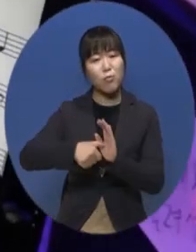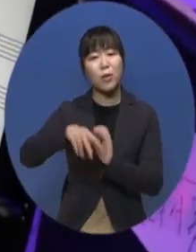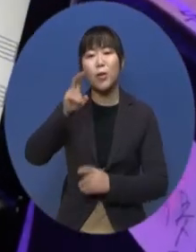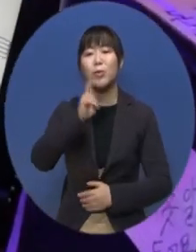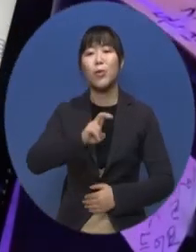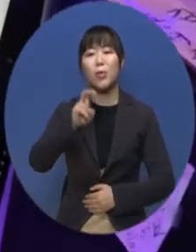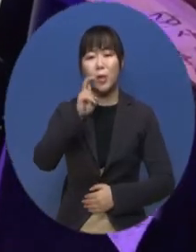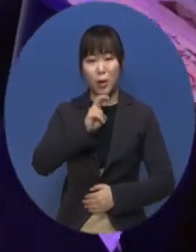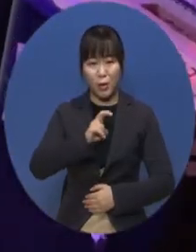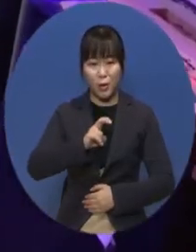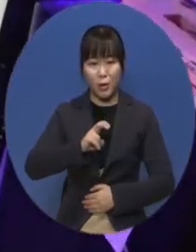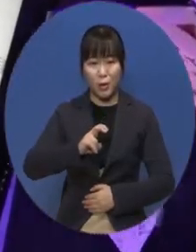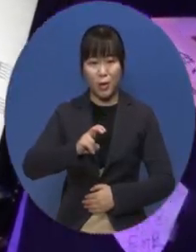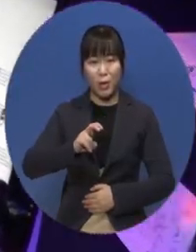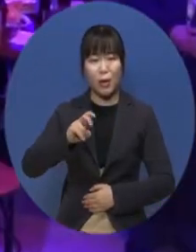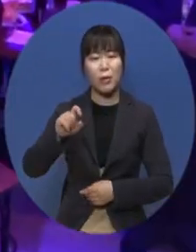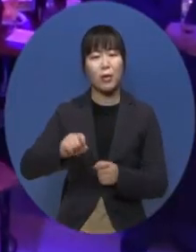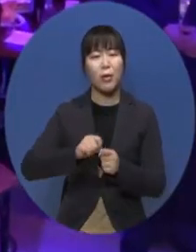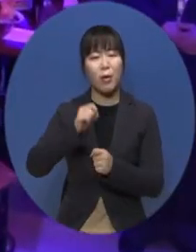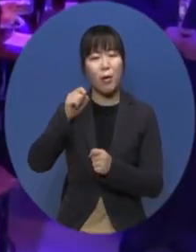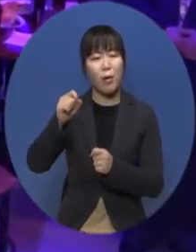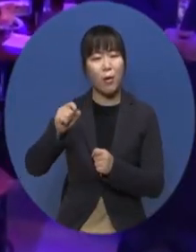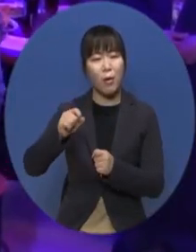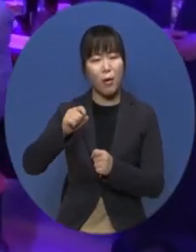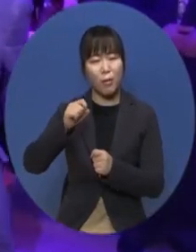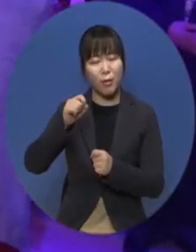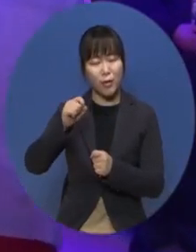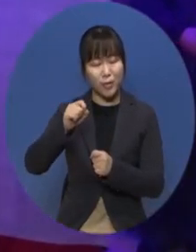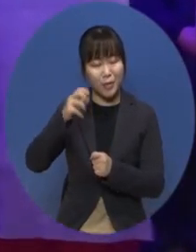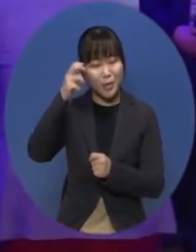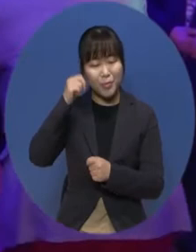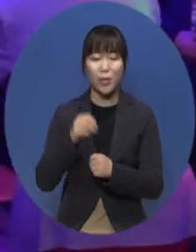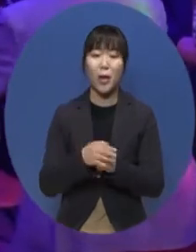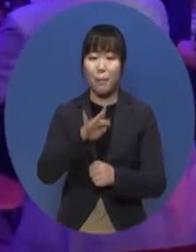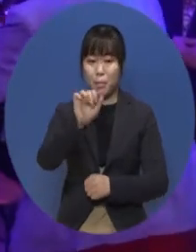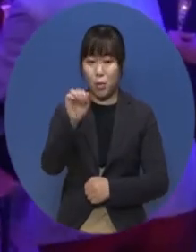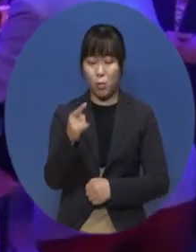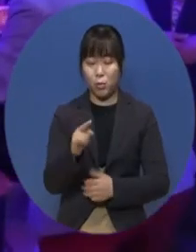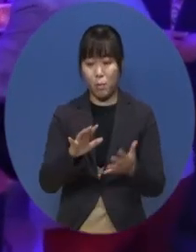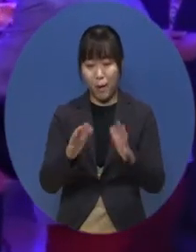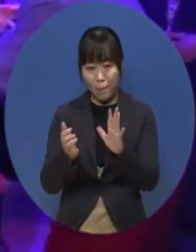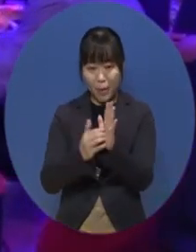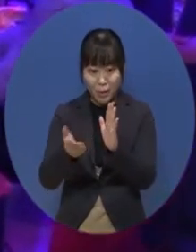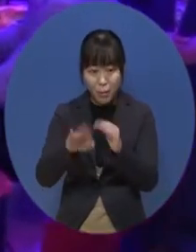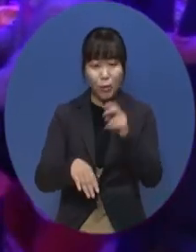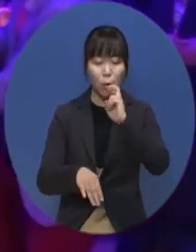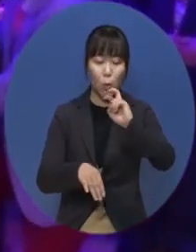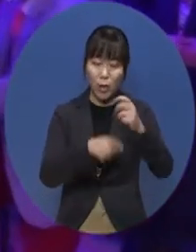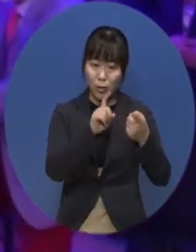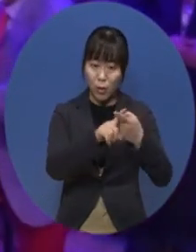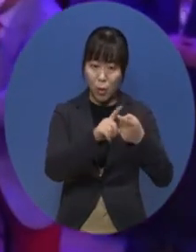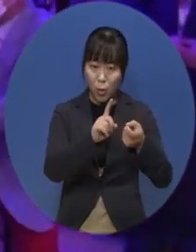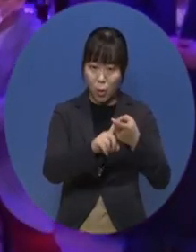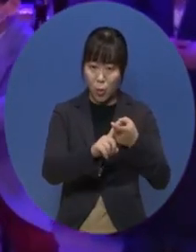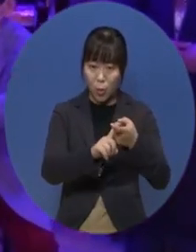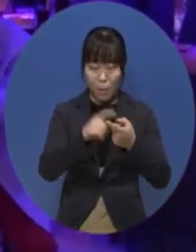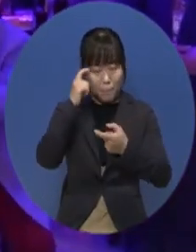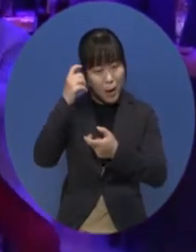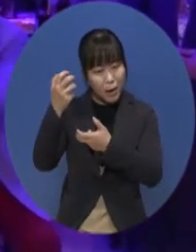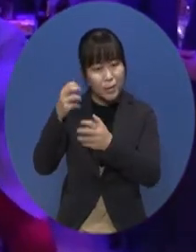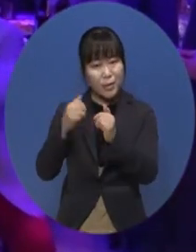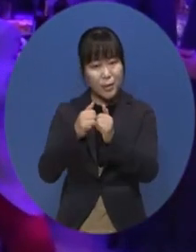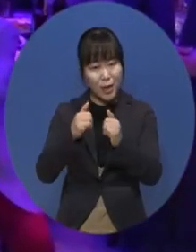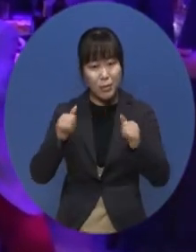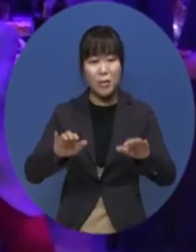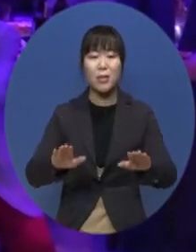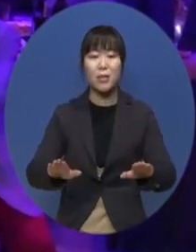부르며 영원한 가객을 기억합니다. 이제 배호는 없지만 노래는 남아 팬들이 반세기가